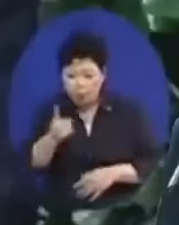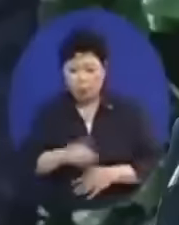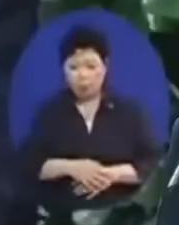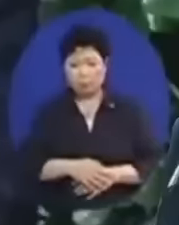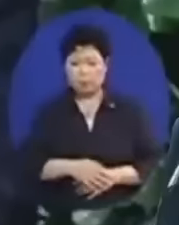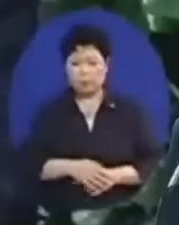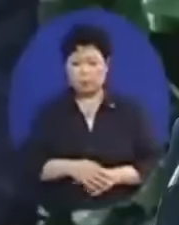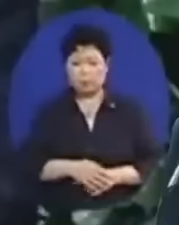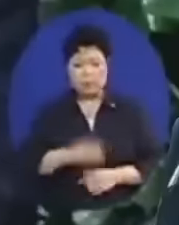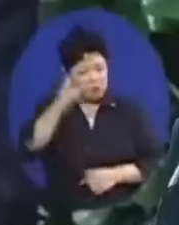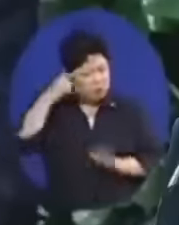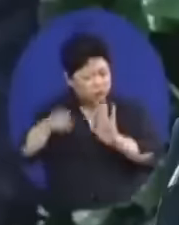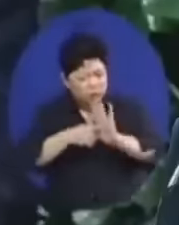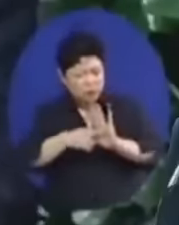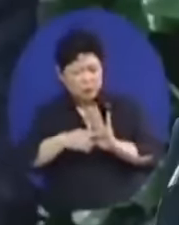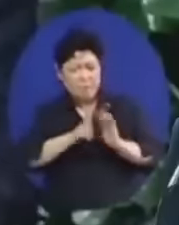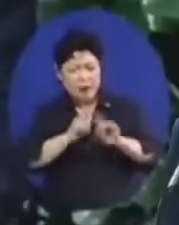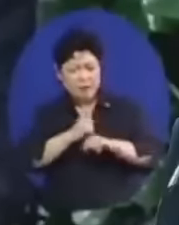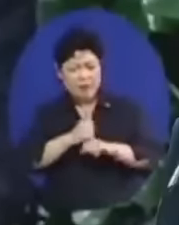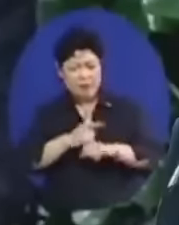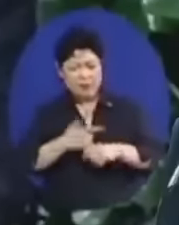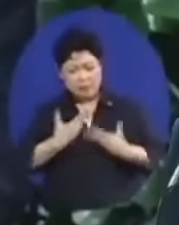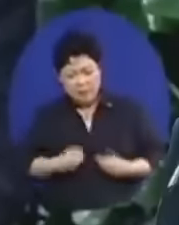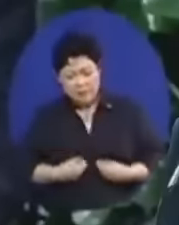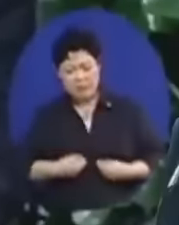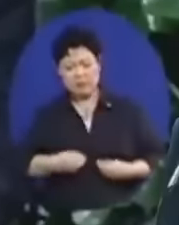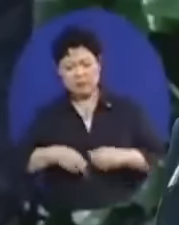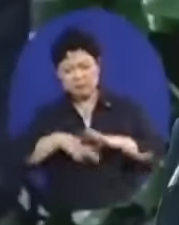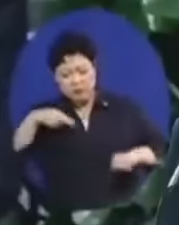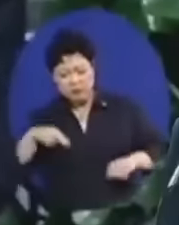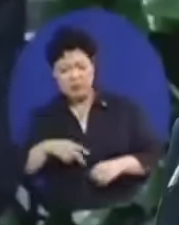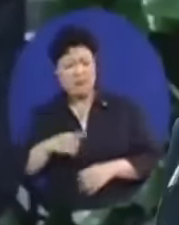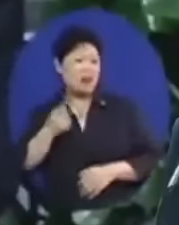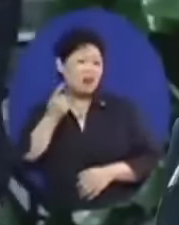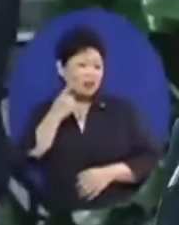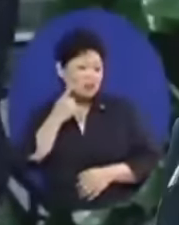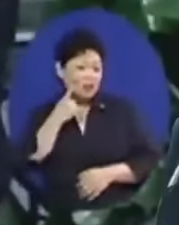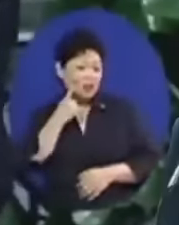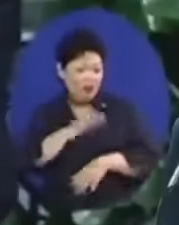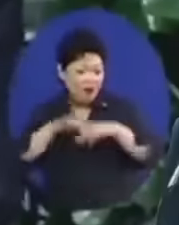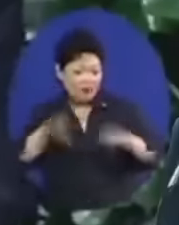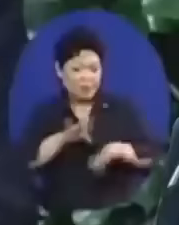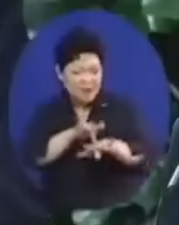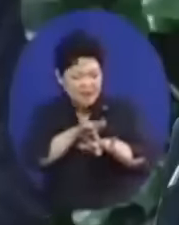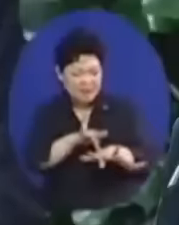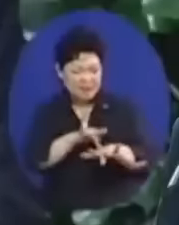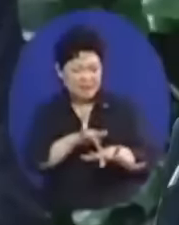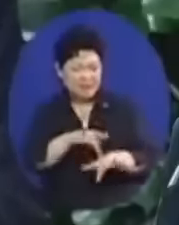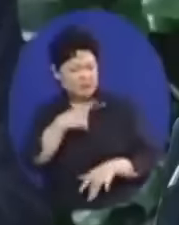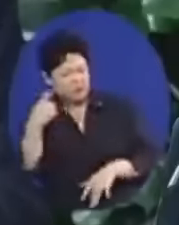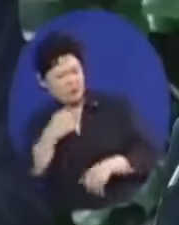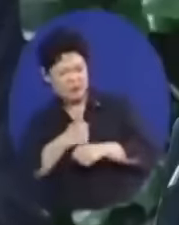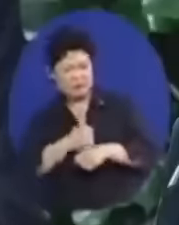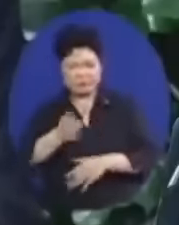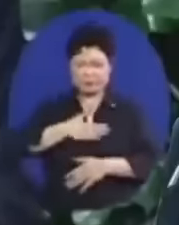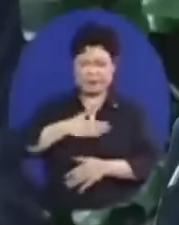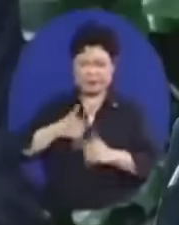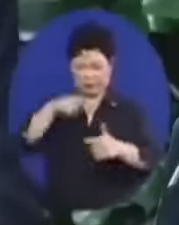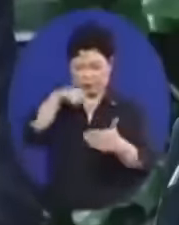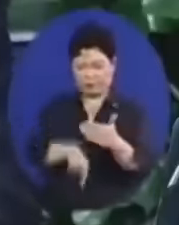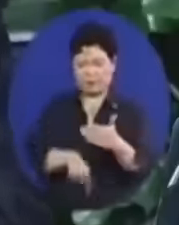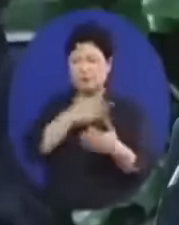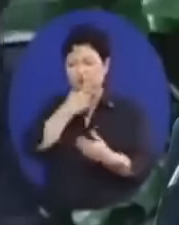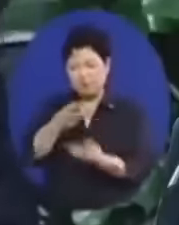이 헐벗고 굶주리고 낭패하고 실패한 것은 거짓되고 헛된 마귀의 수작이다. 나는 예수